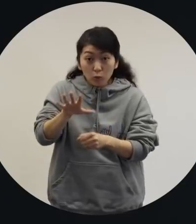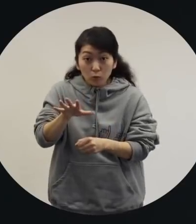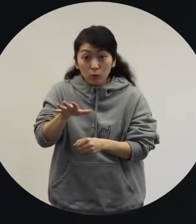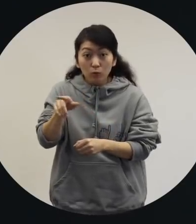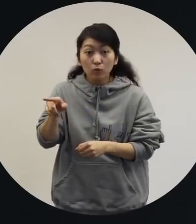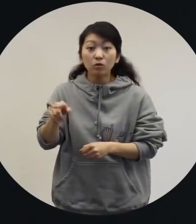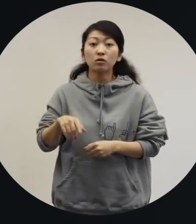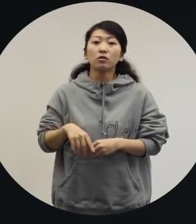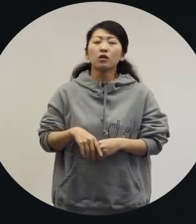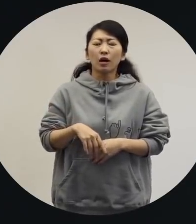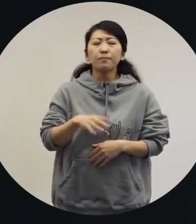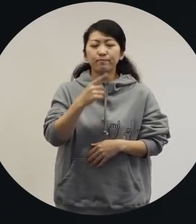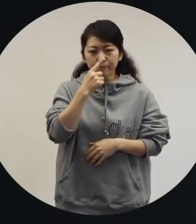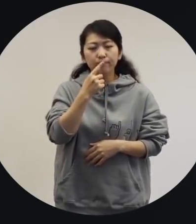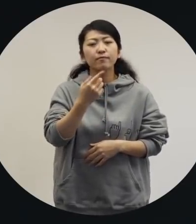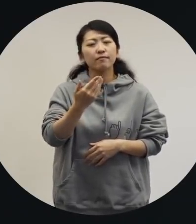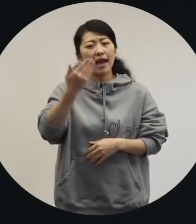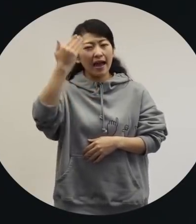うか？